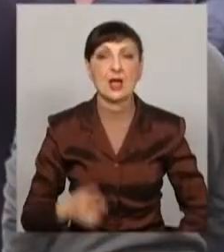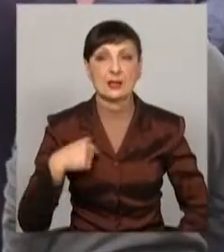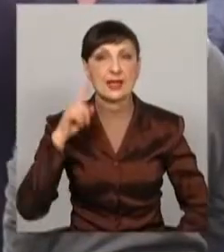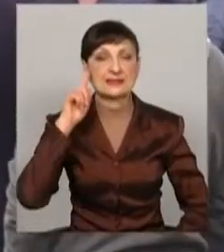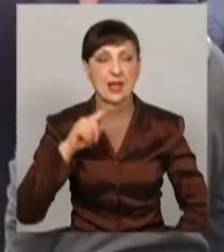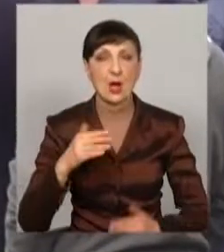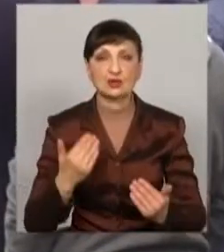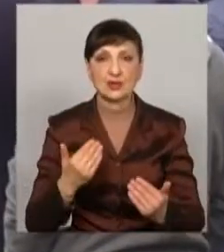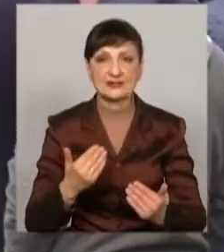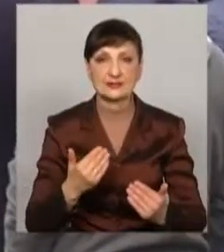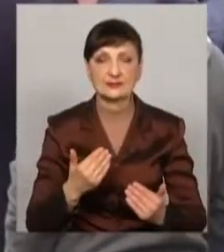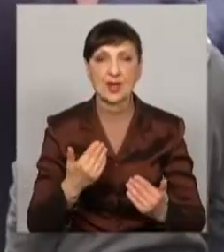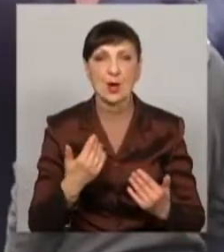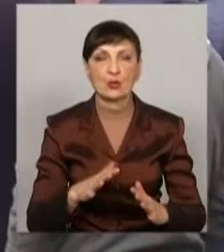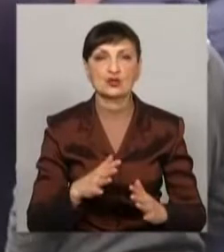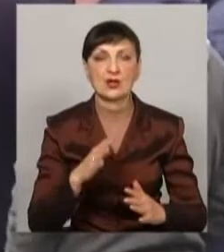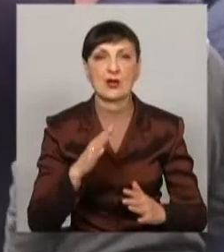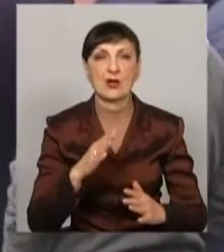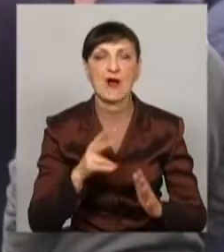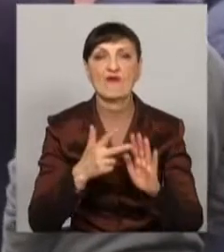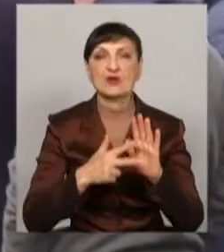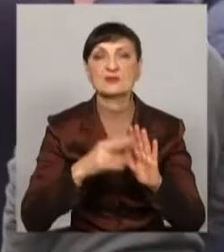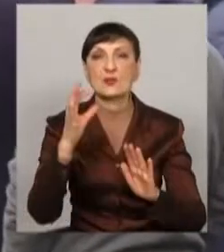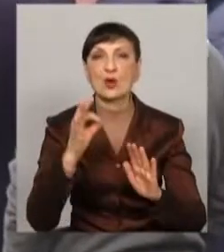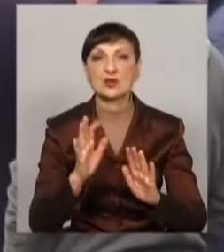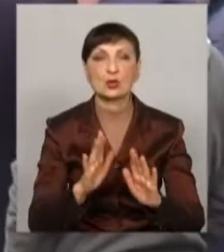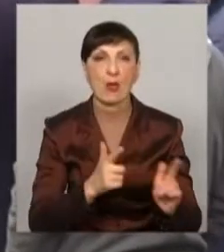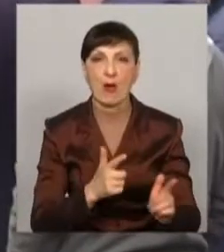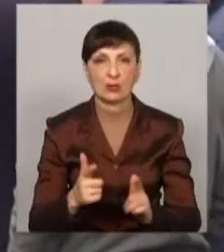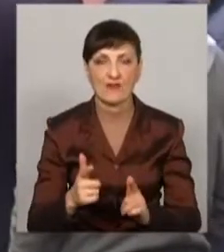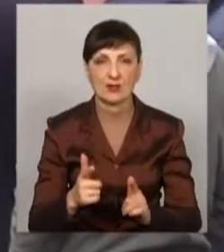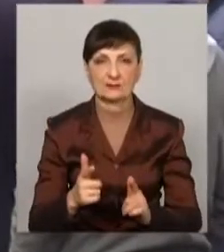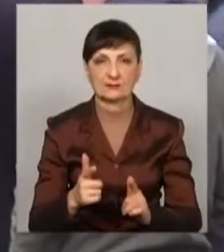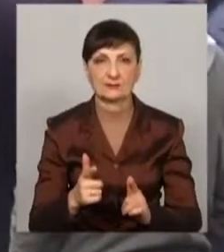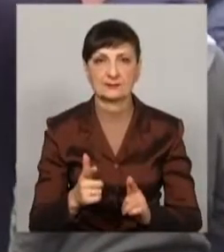сейчас система водообеспечения закончена на 80%.